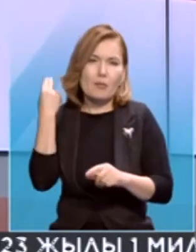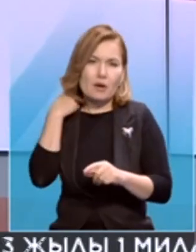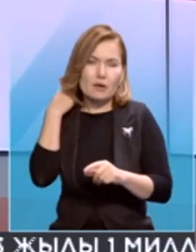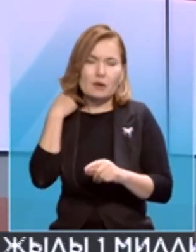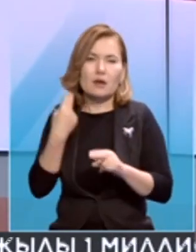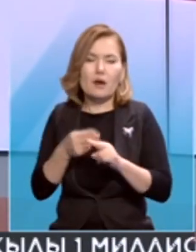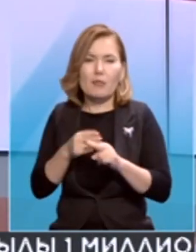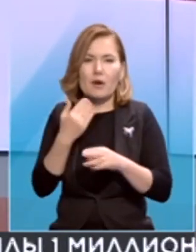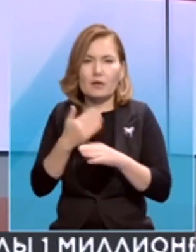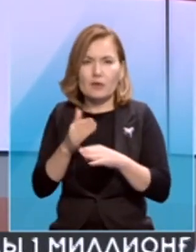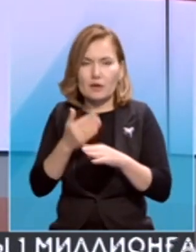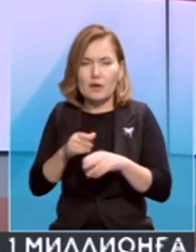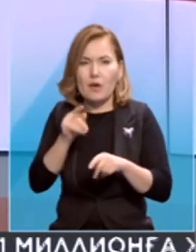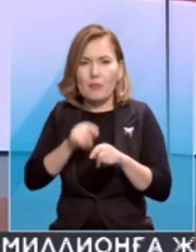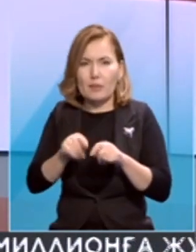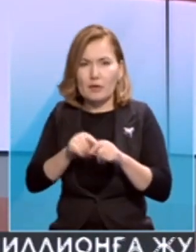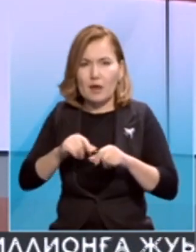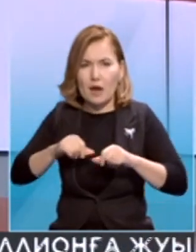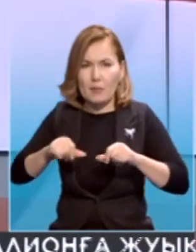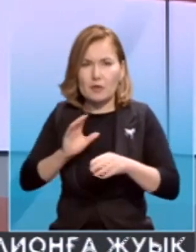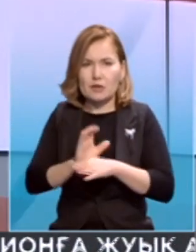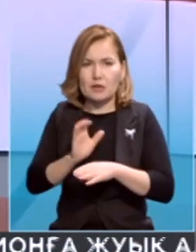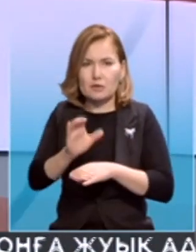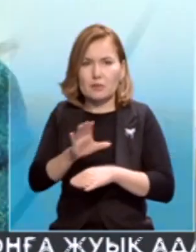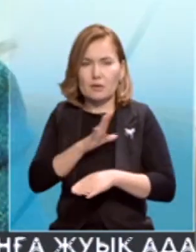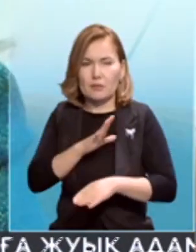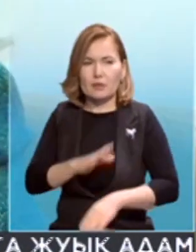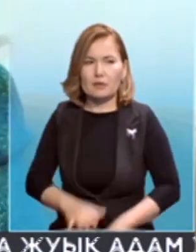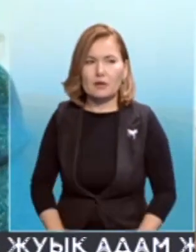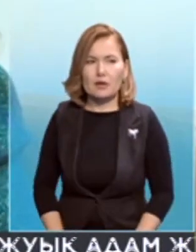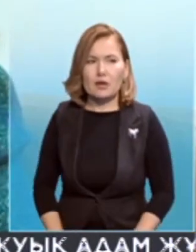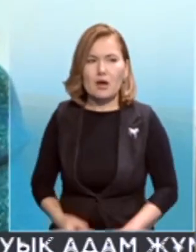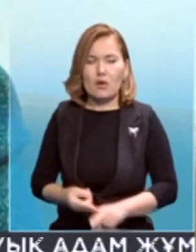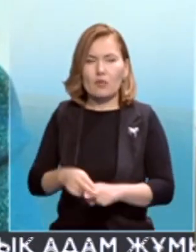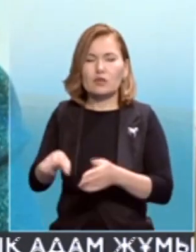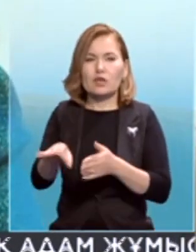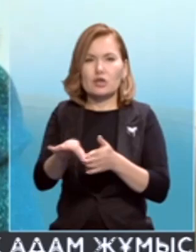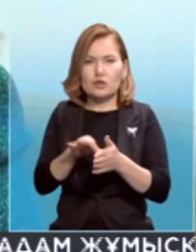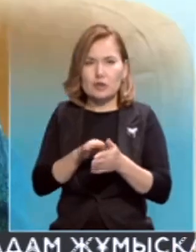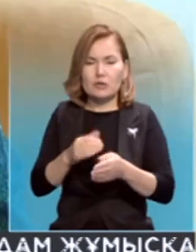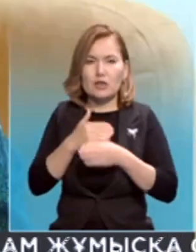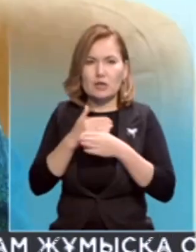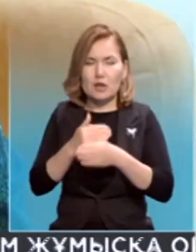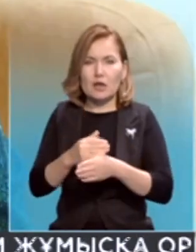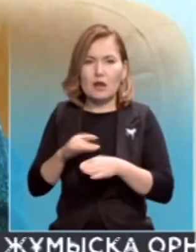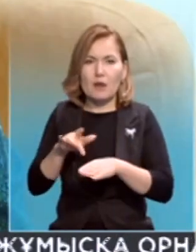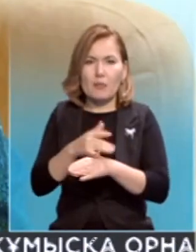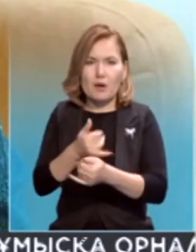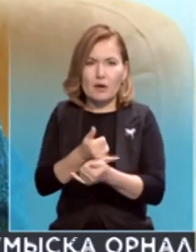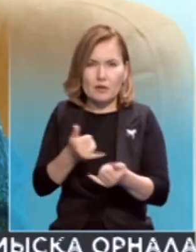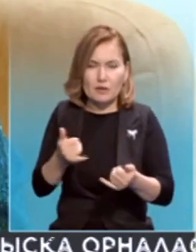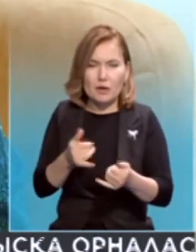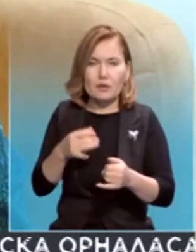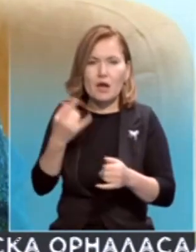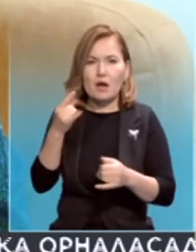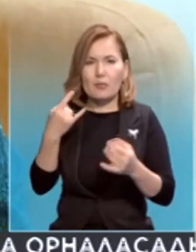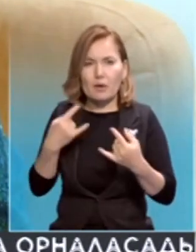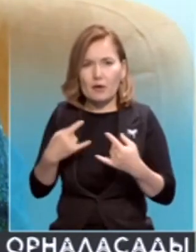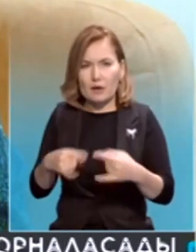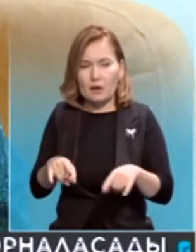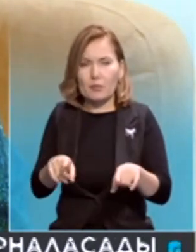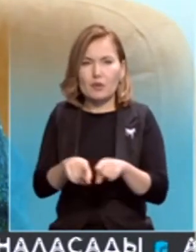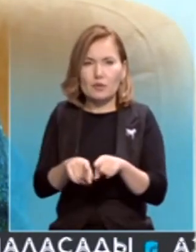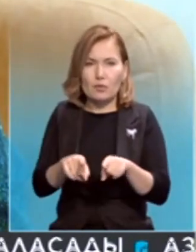үшін аймақтарға комиссия жіберілген. Осы жедел жәрдем қызметі, босандыру саласындағы